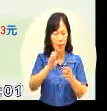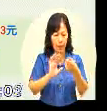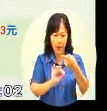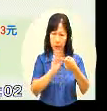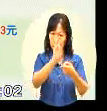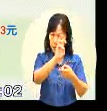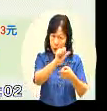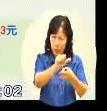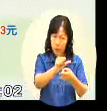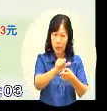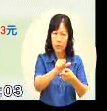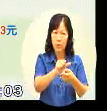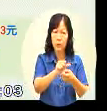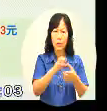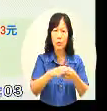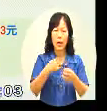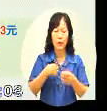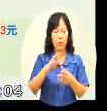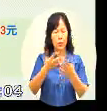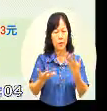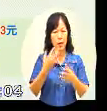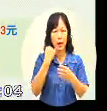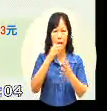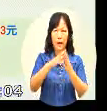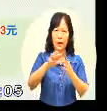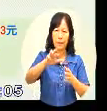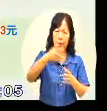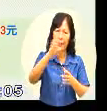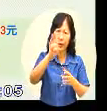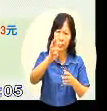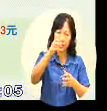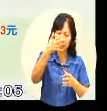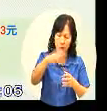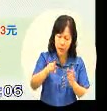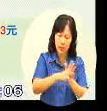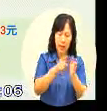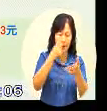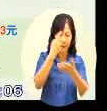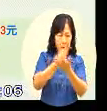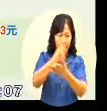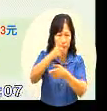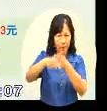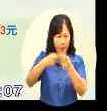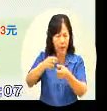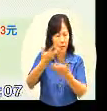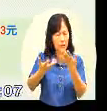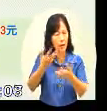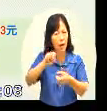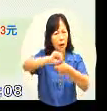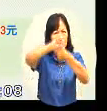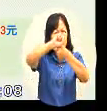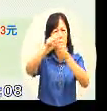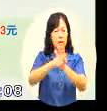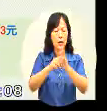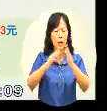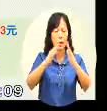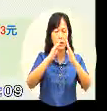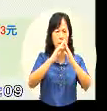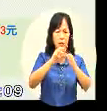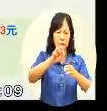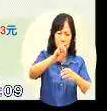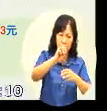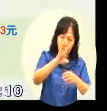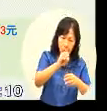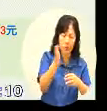哦、那我家是847元，每年呢都就大概要多交给市政府呢